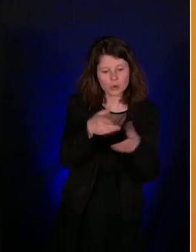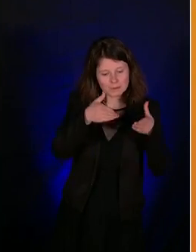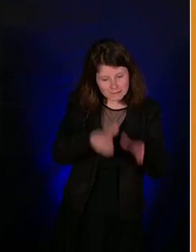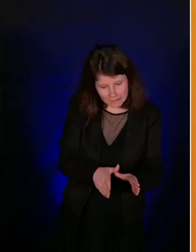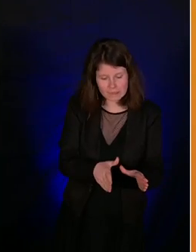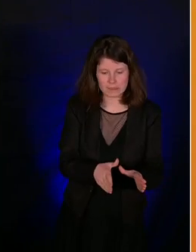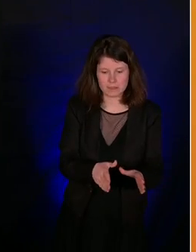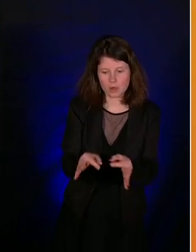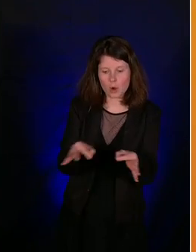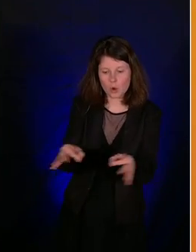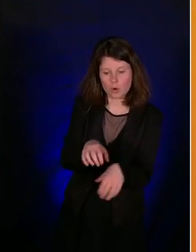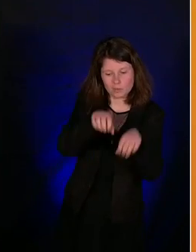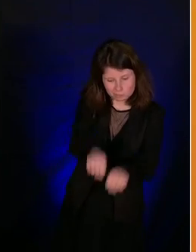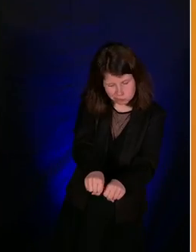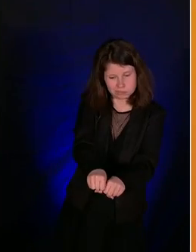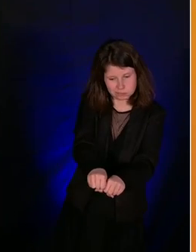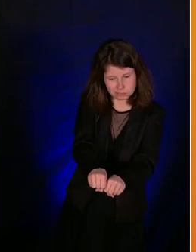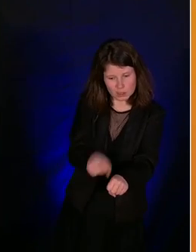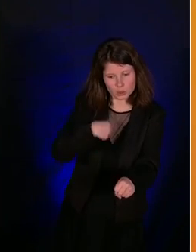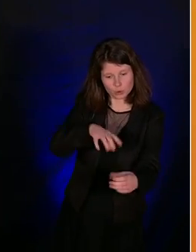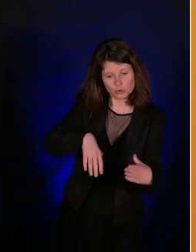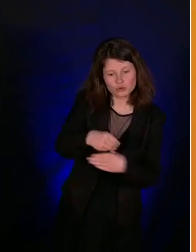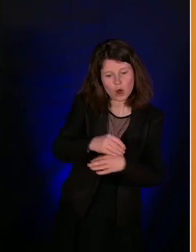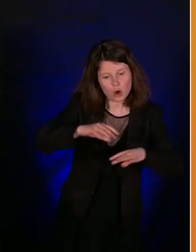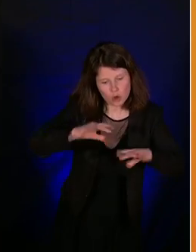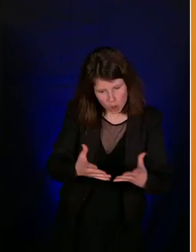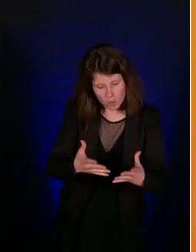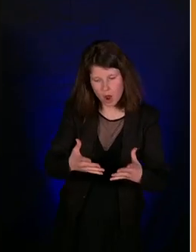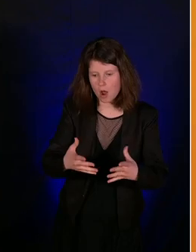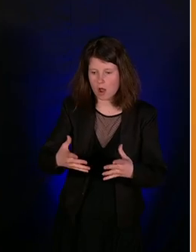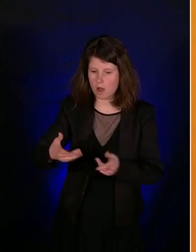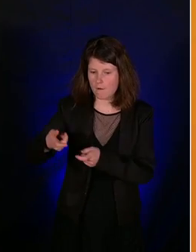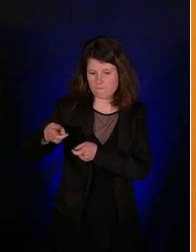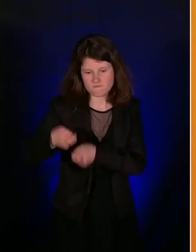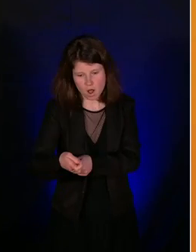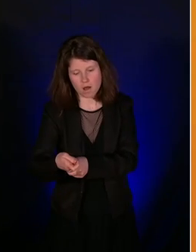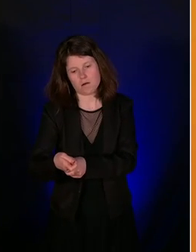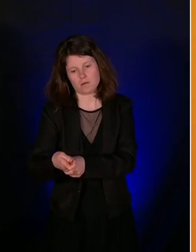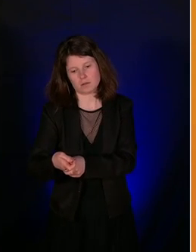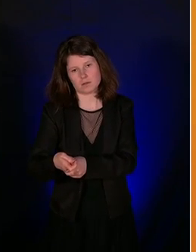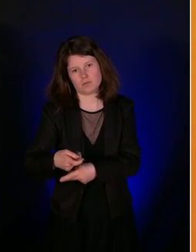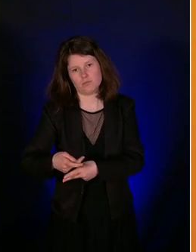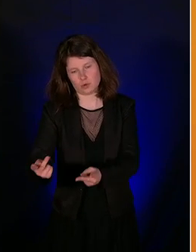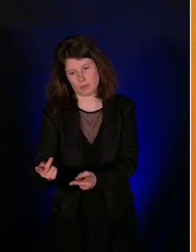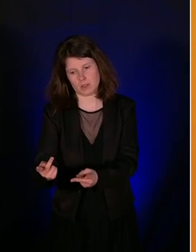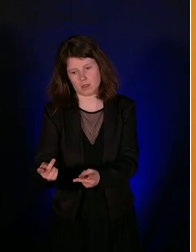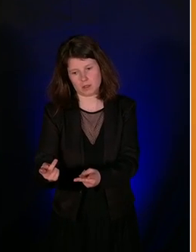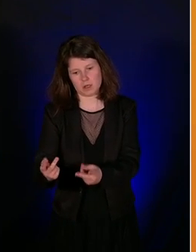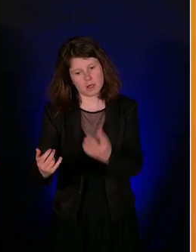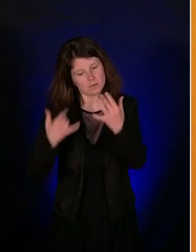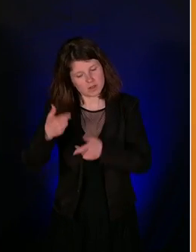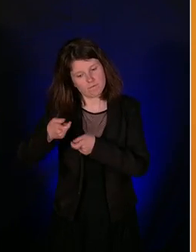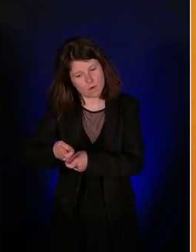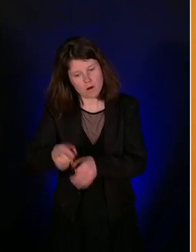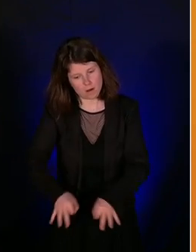sortirait des locaux que par le recours à la force publique et qu'on résistera et qu'il va falloir qu'il nous sorte de force